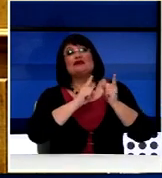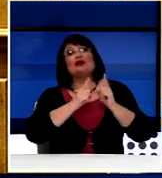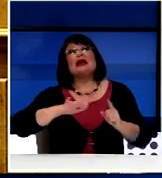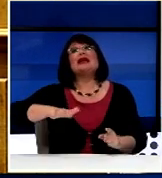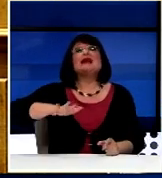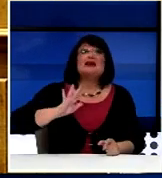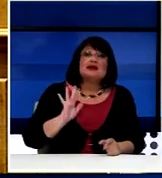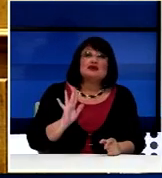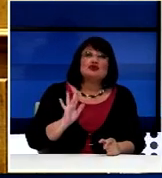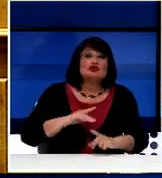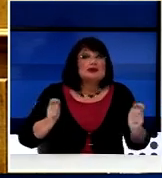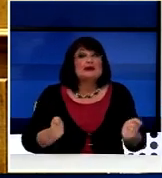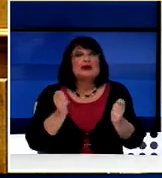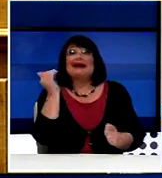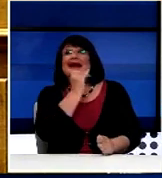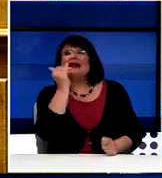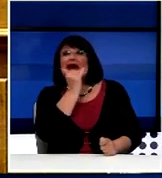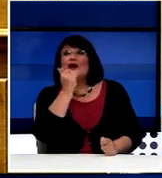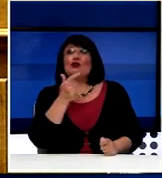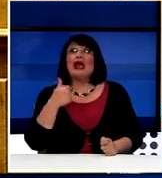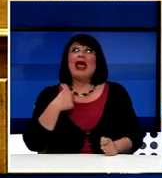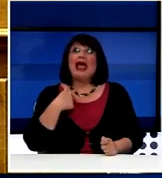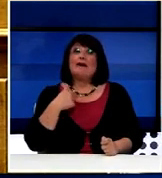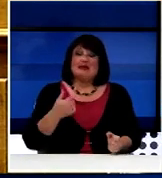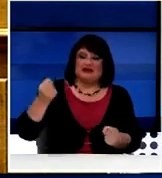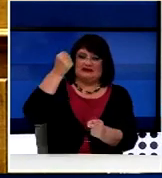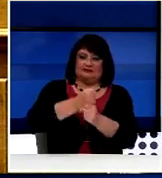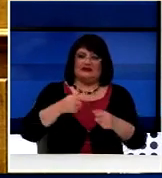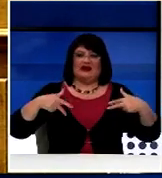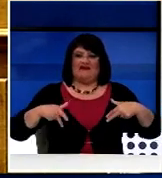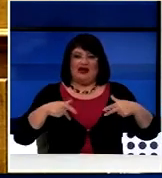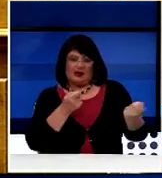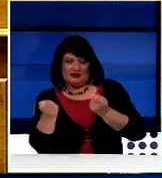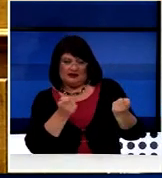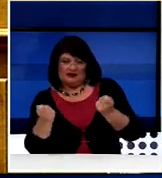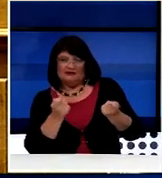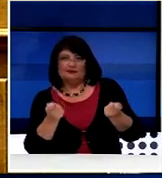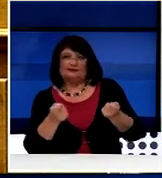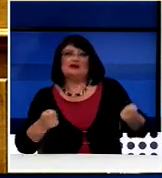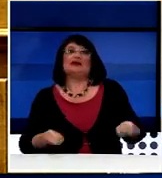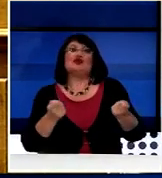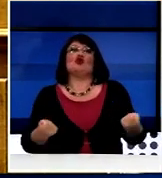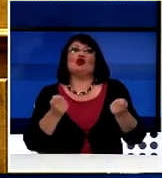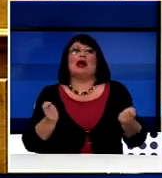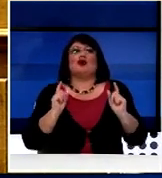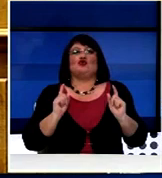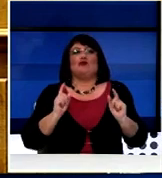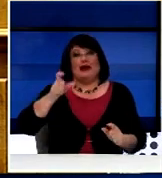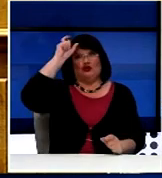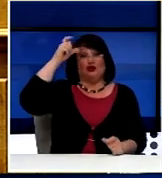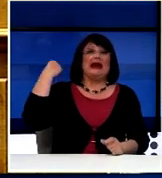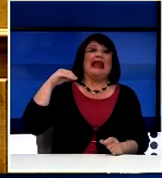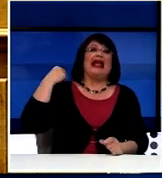ενδεχομένως, έτσι όπως τα κάνετε, πολύ σύντομα να κληθούμε εμείς να υλοποιήσουμε και να διαχειριστούμε απέναντι στο τουρκολιβικό μνημόνιο. Και